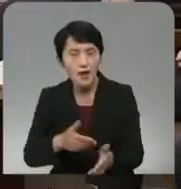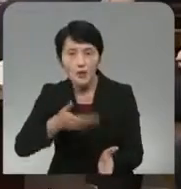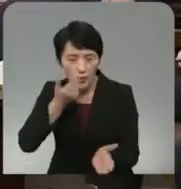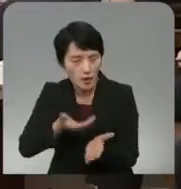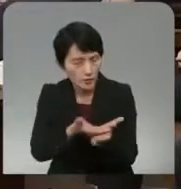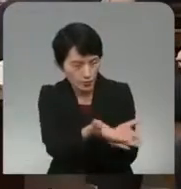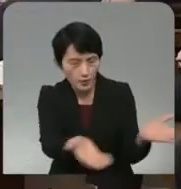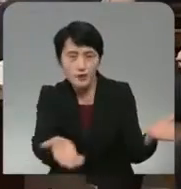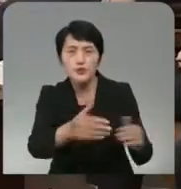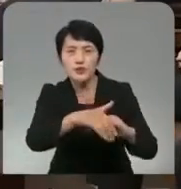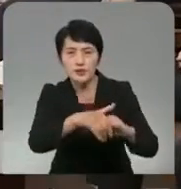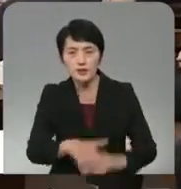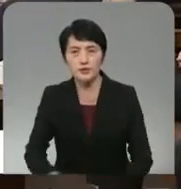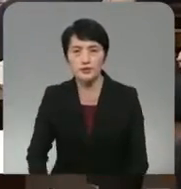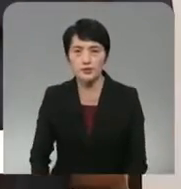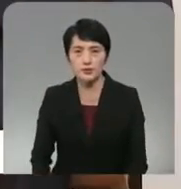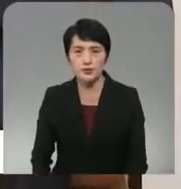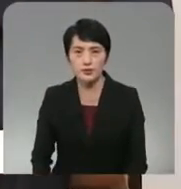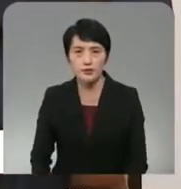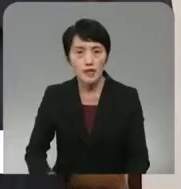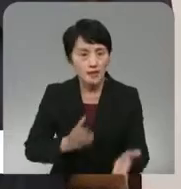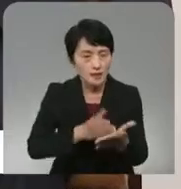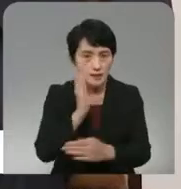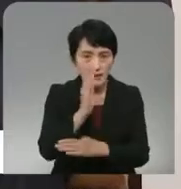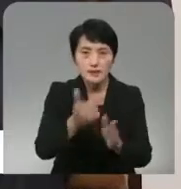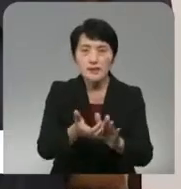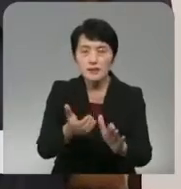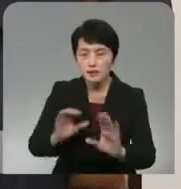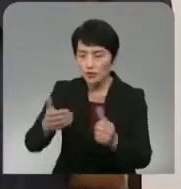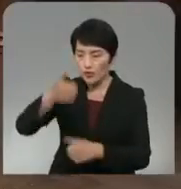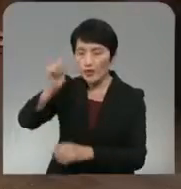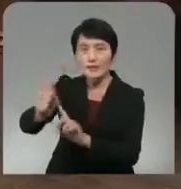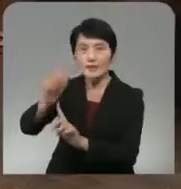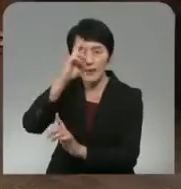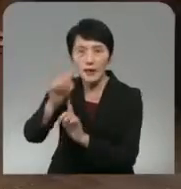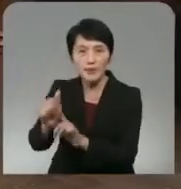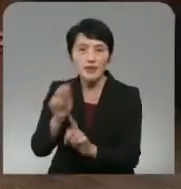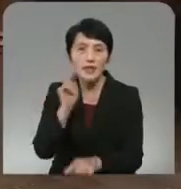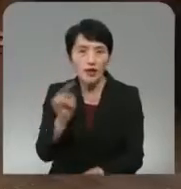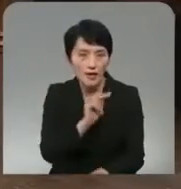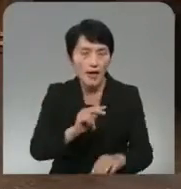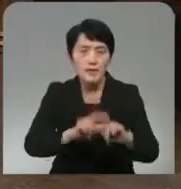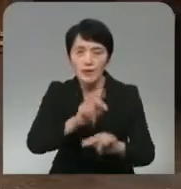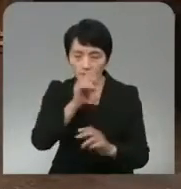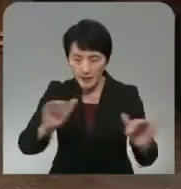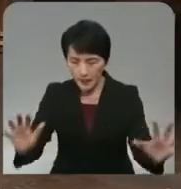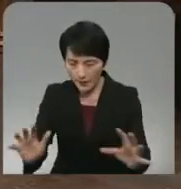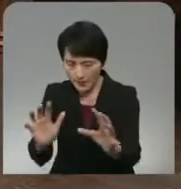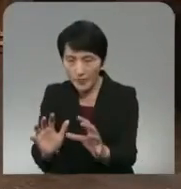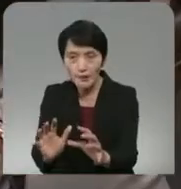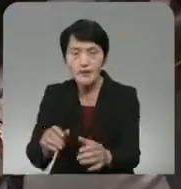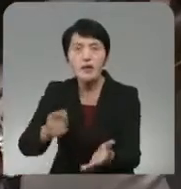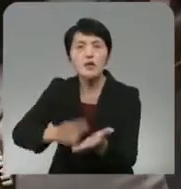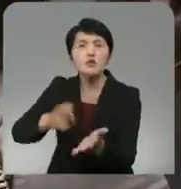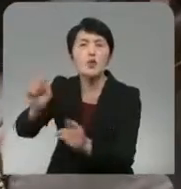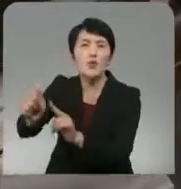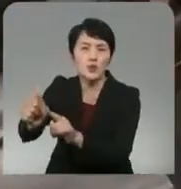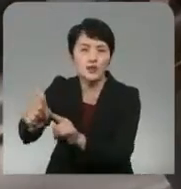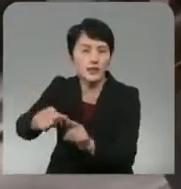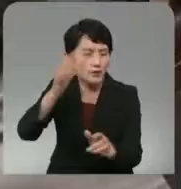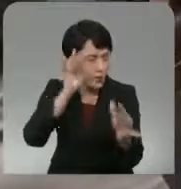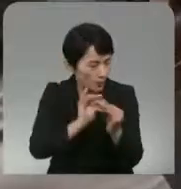укрепления сотрудничества в глобальных цепочках поставок с помощью концепции экономического взаимодействия